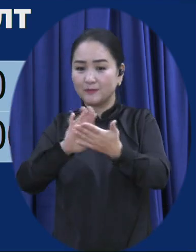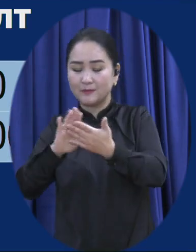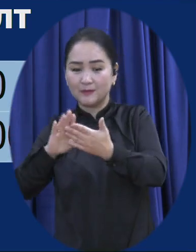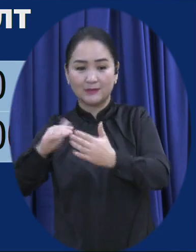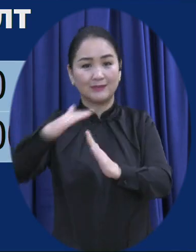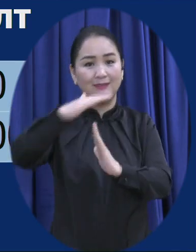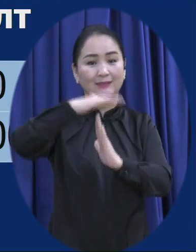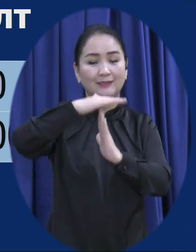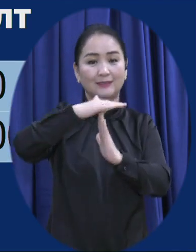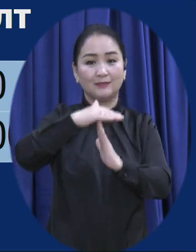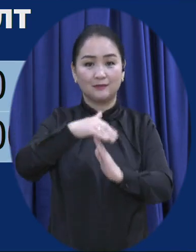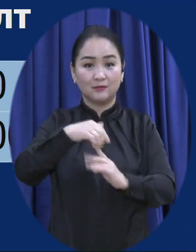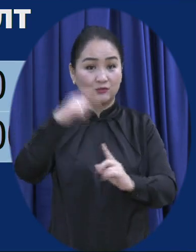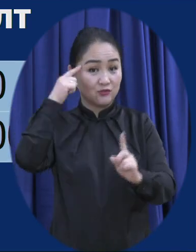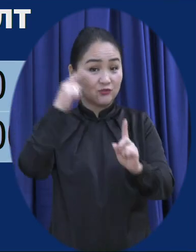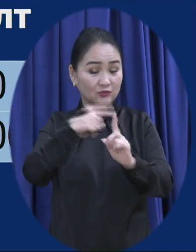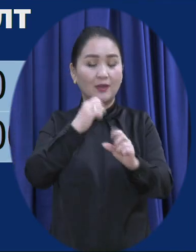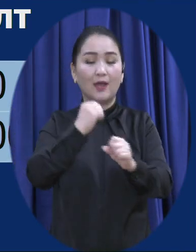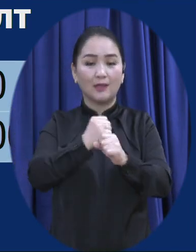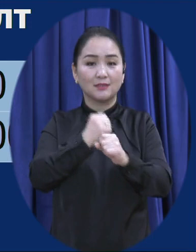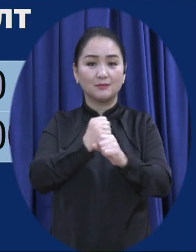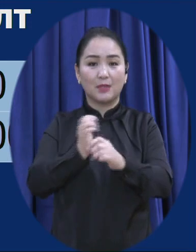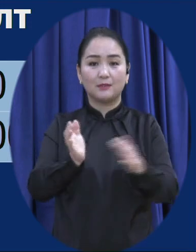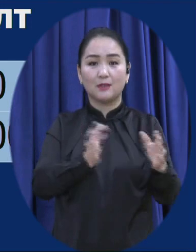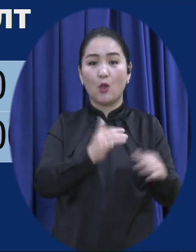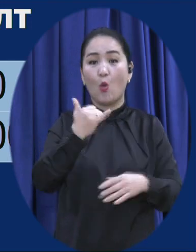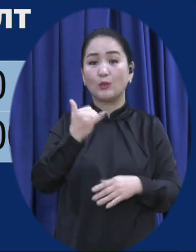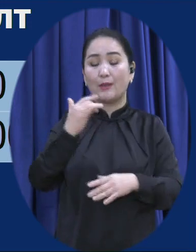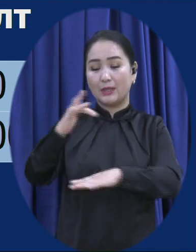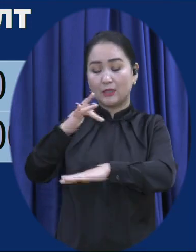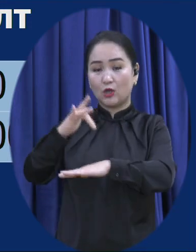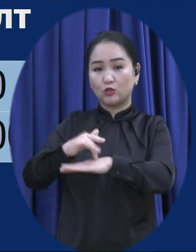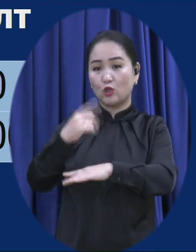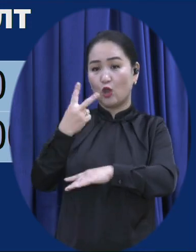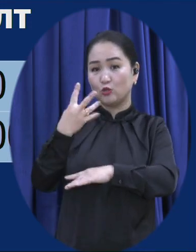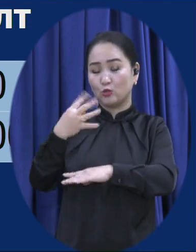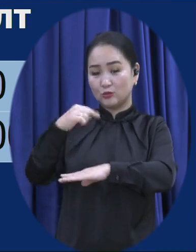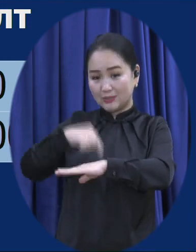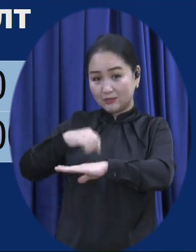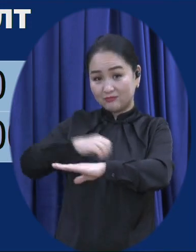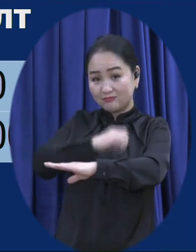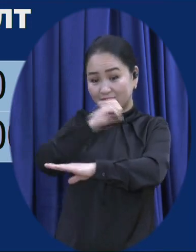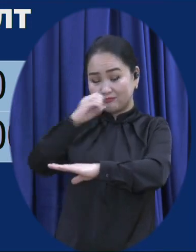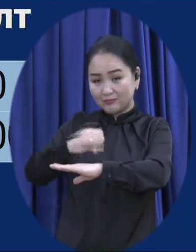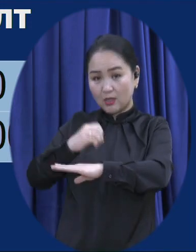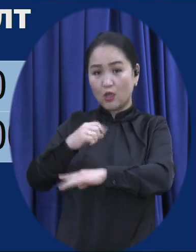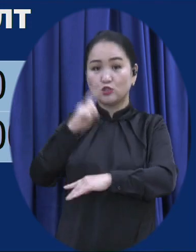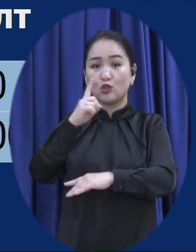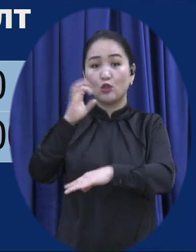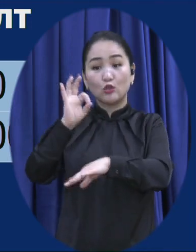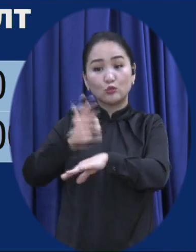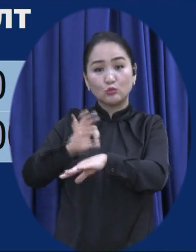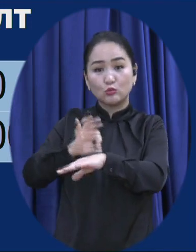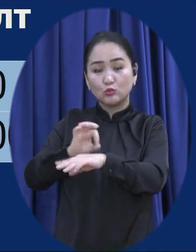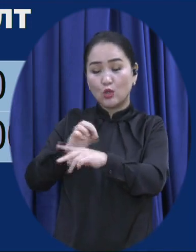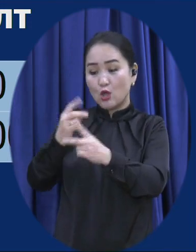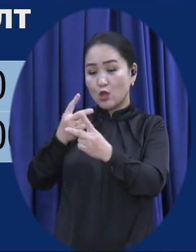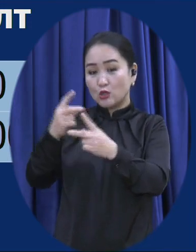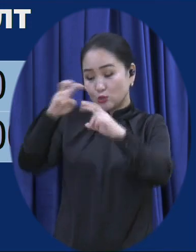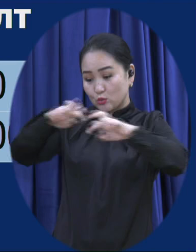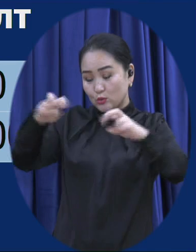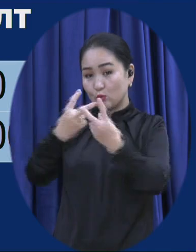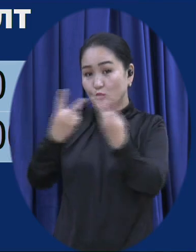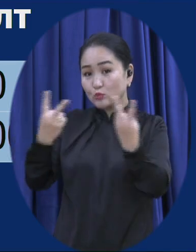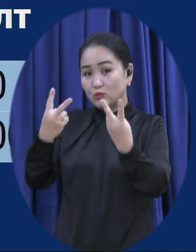арга хэмжээнуудыг авч байгаа. За нийслэл хотод одоо өнгөрсөн 24 цагийн хугацаанд зоонозын өвчин судлалын үндэсний төвийн 2 баг